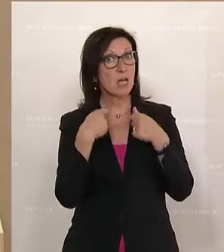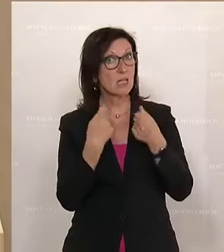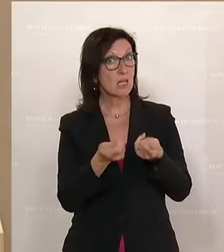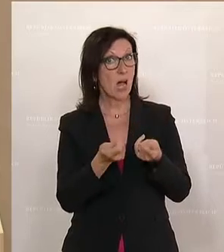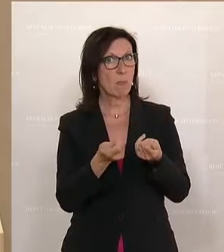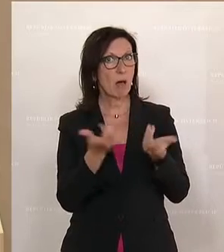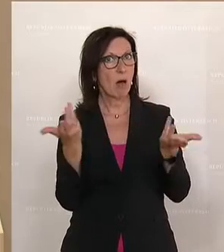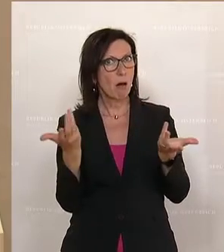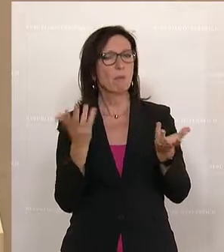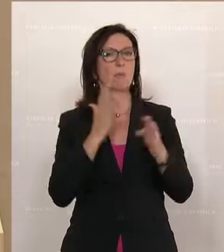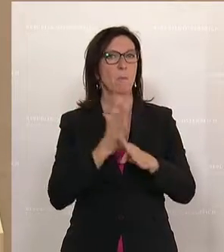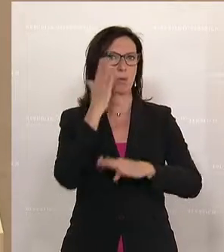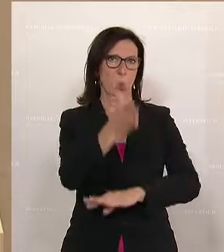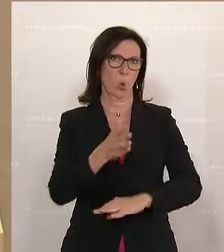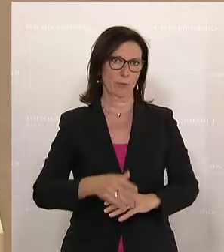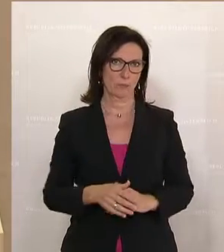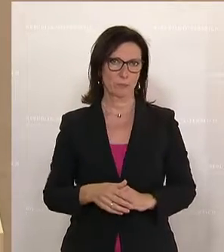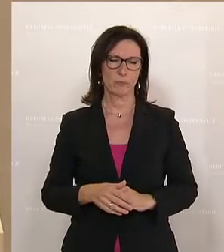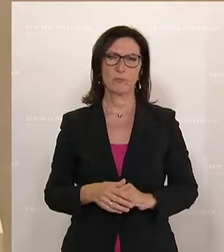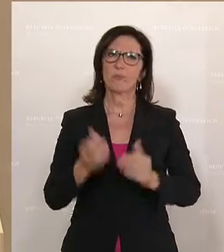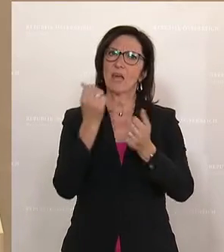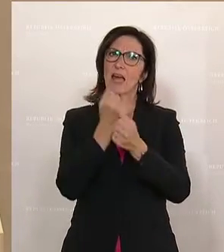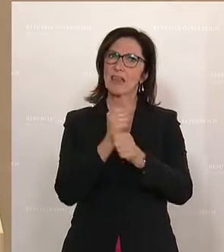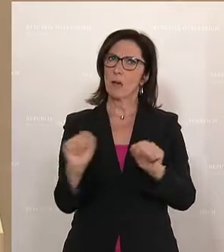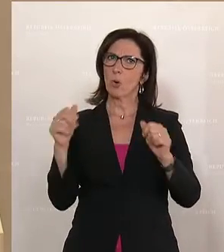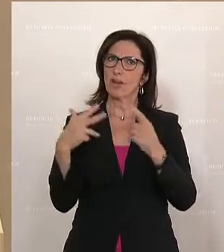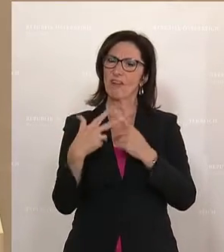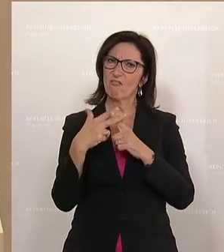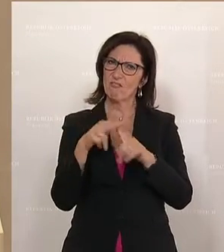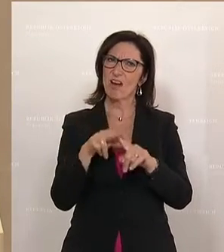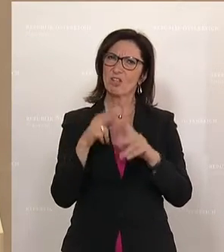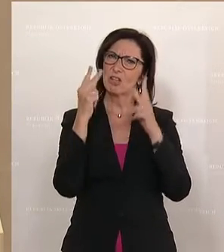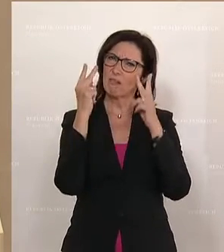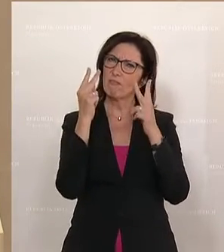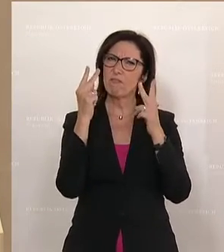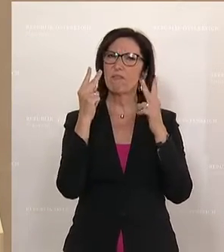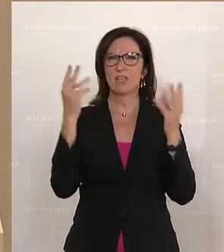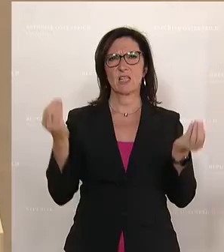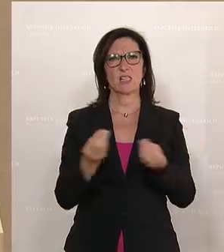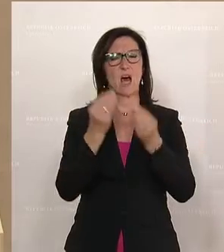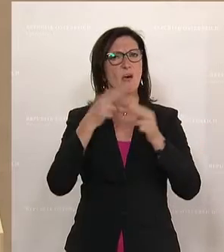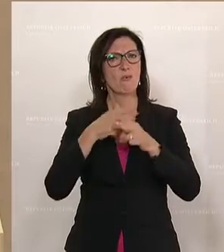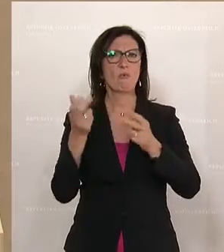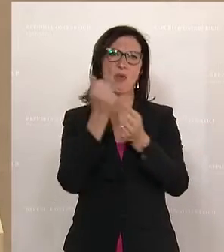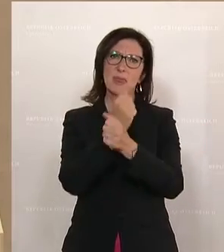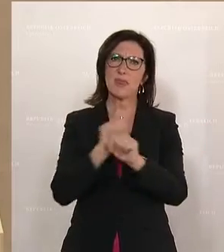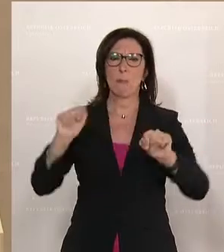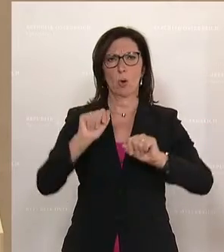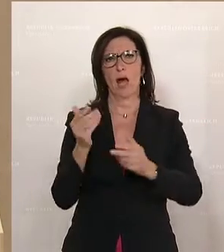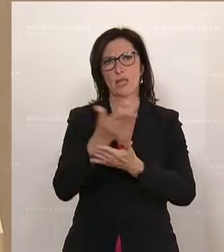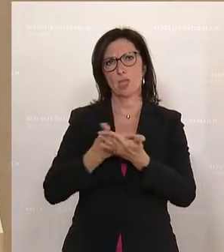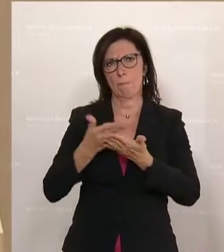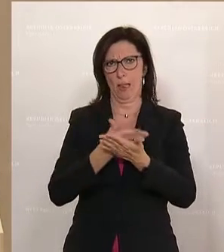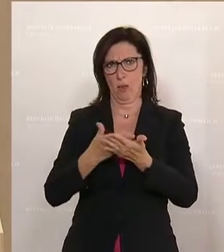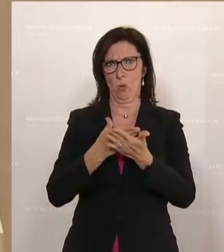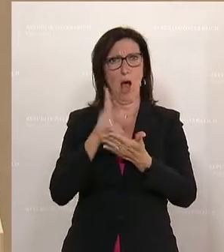zu besuchen. Die Demokratiewerkstatt ist ein wichtiges Element der Demokratiebildung in Österreich, aber sicher nicht